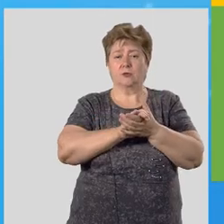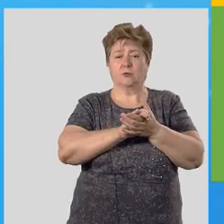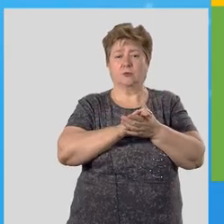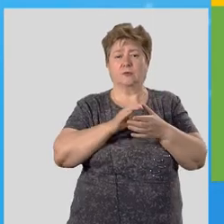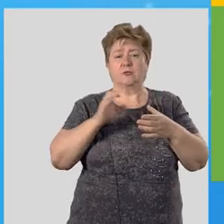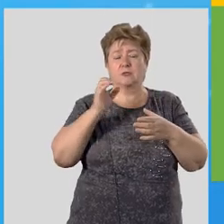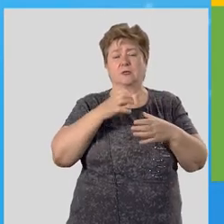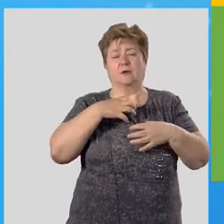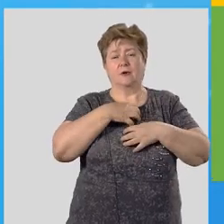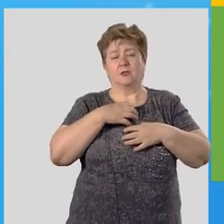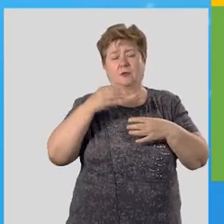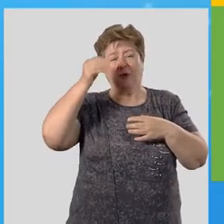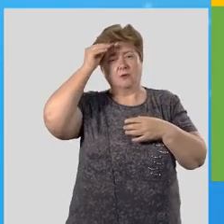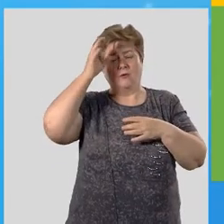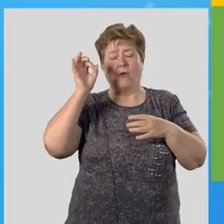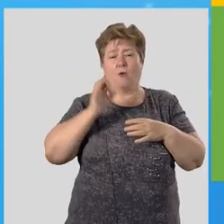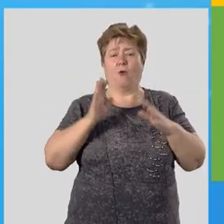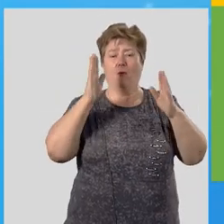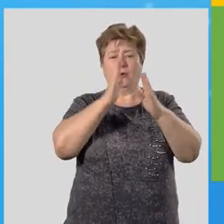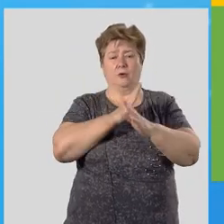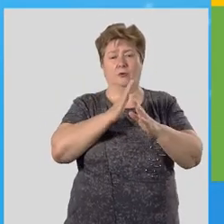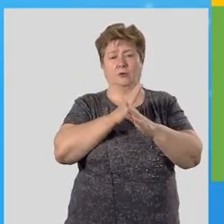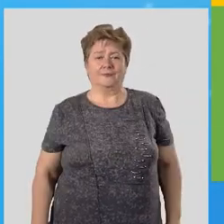Познакомимся с основными науками о природе.